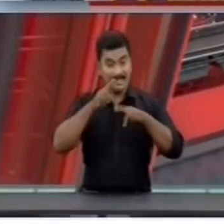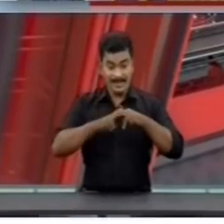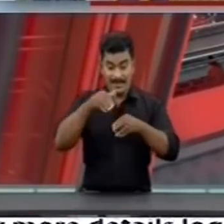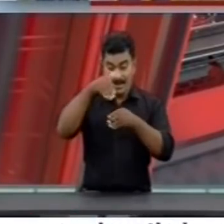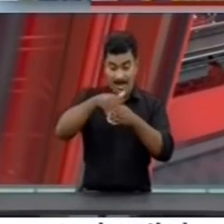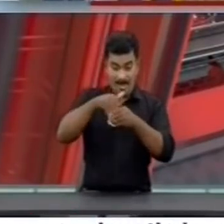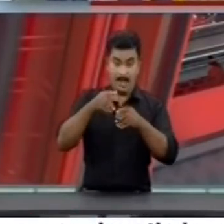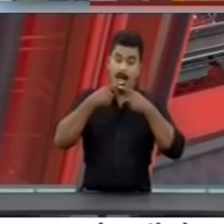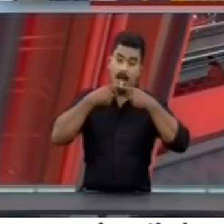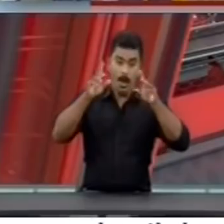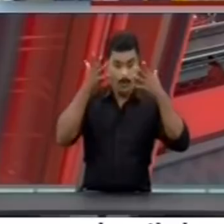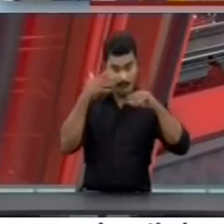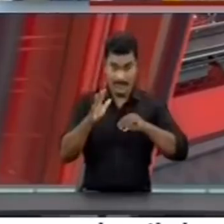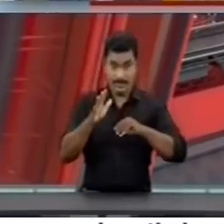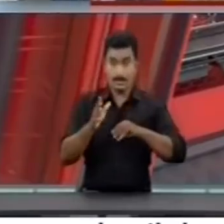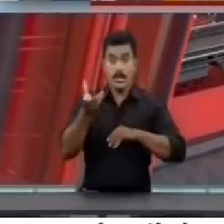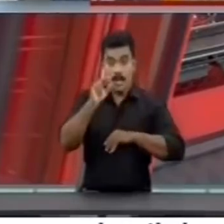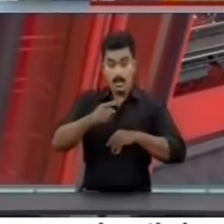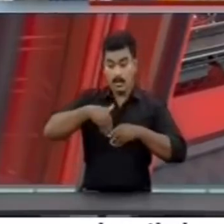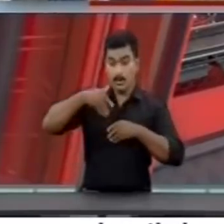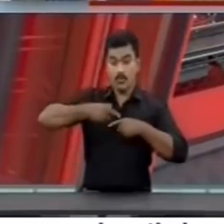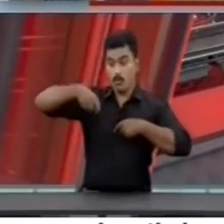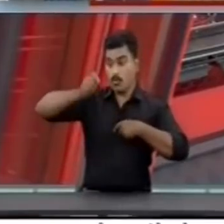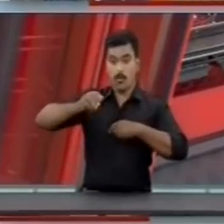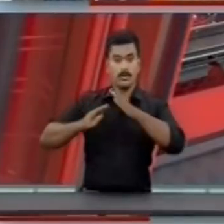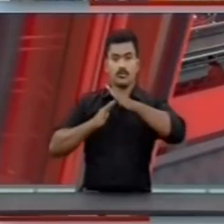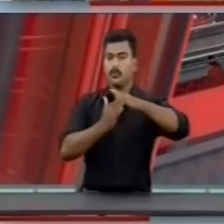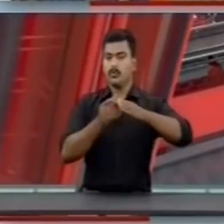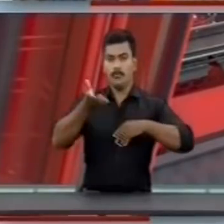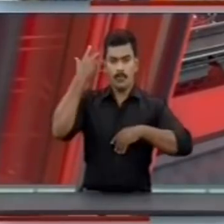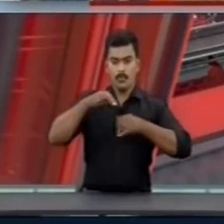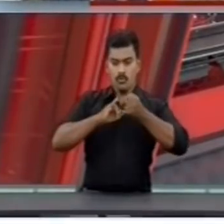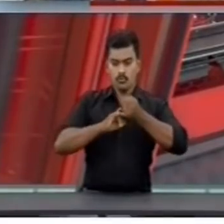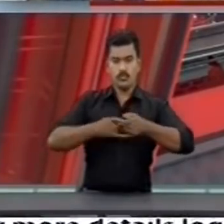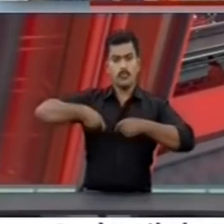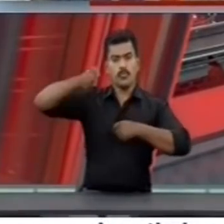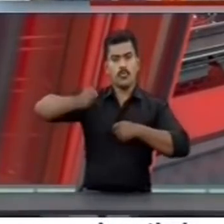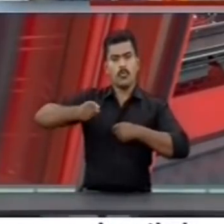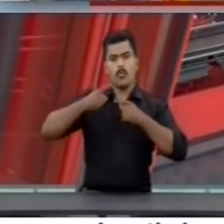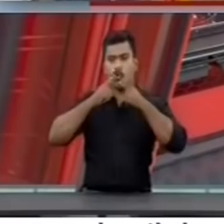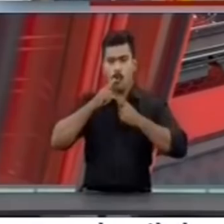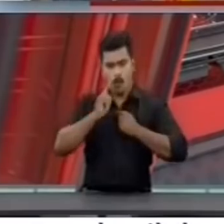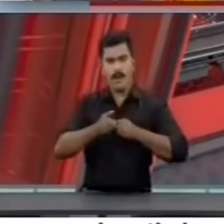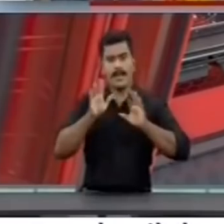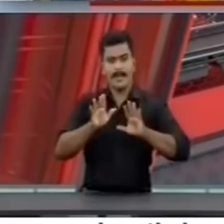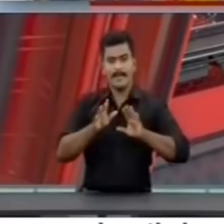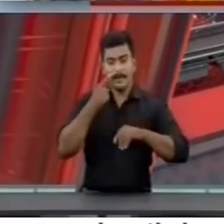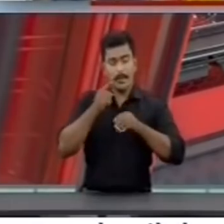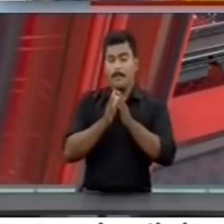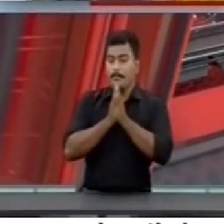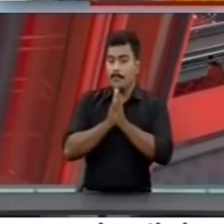എന്ന് സുപ്രീംകോടതിയുടെയും വിവിധ ഹൈക്കോടതികളുടെയും വിധിയുണ്ട്. അതിന്റെ ലംഘനമായിരിക്കും അത്തരം കാര്യങ്ങൾ ഉണ്ടാകുന്നത്. അതുകൊണ്ട് ഒരു കാരണവശാലും ഇതിൽ ഇടപെടരുതെന്നൊരു